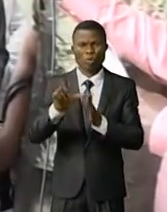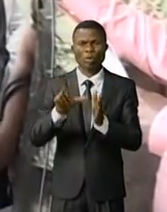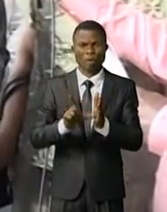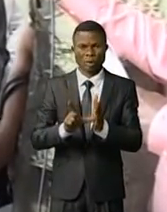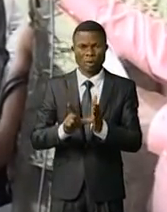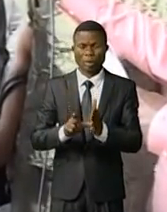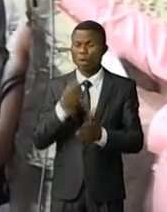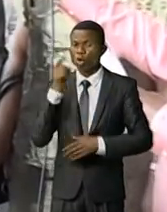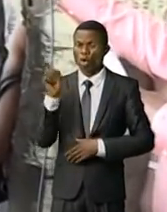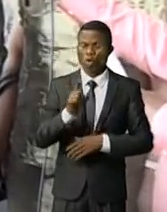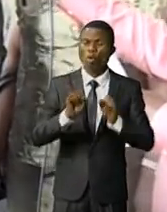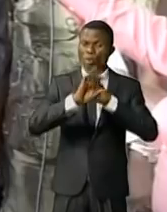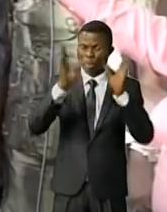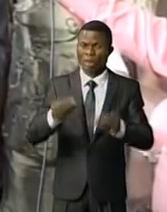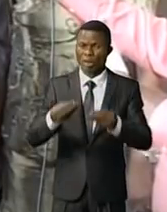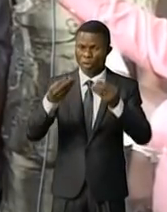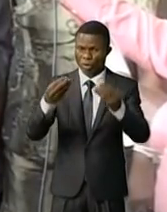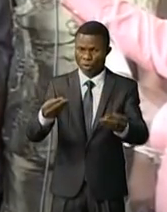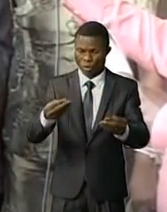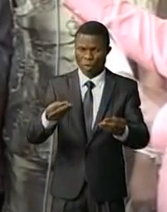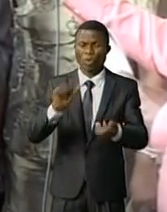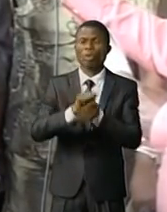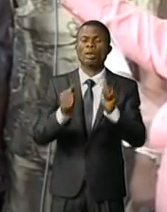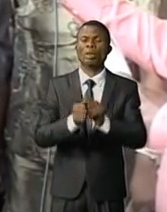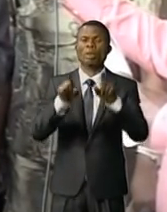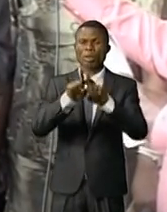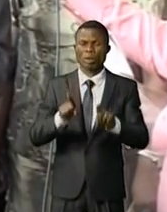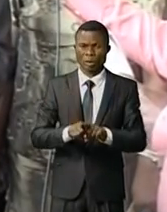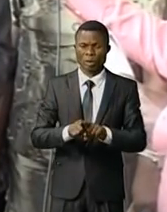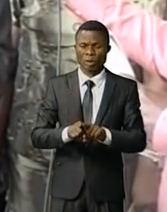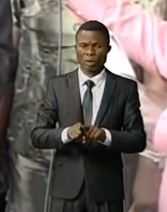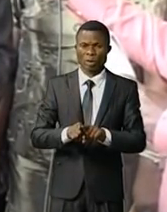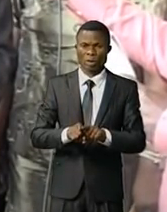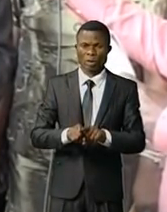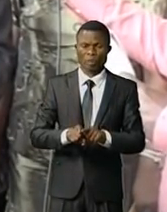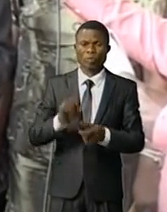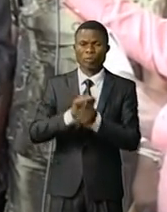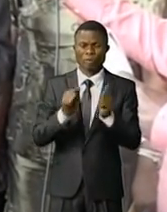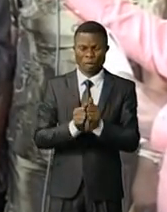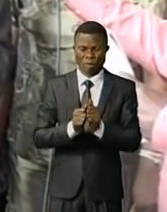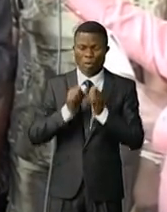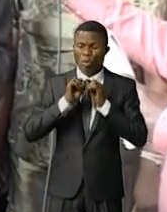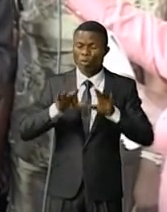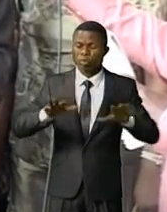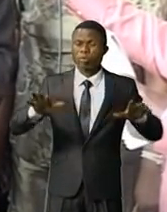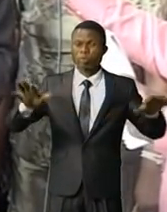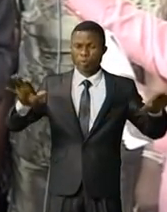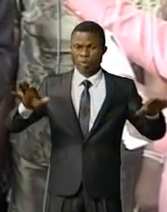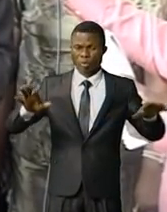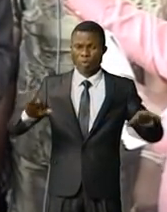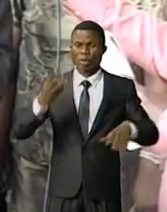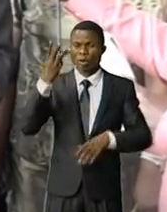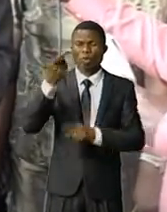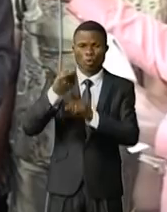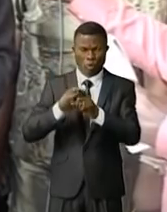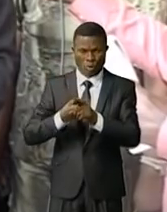des instructions claires ont été données. Nous avons parlé des problèmes aussi avec les camions de plus de 20 tonnages qui circulent, dont en l'espace de 3 mois